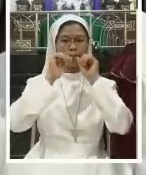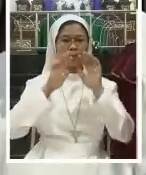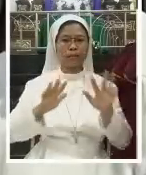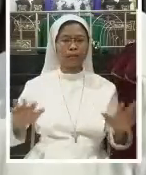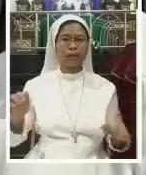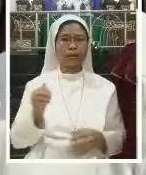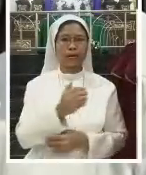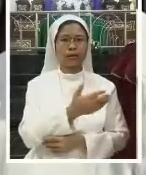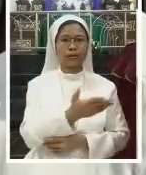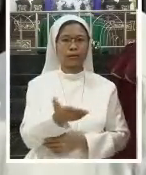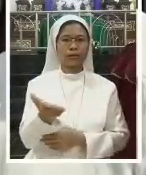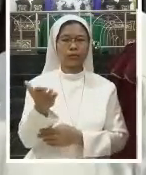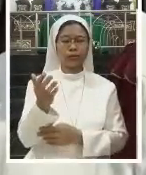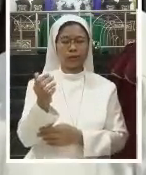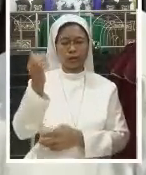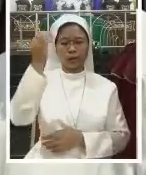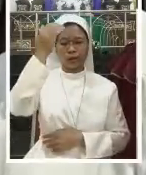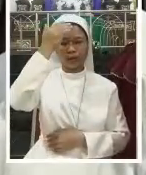na makakamhan.